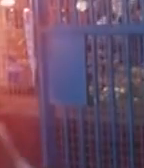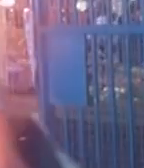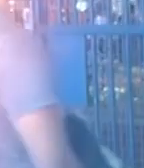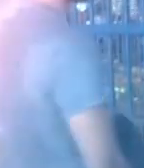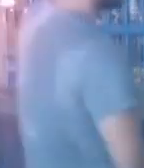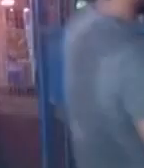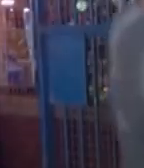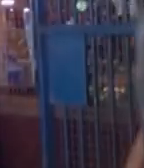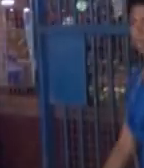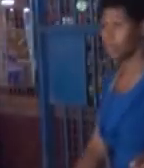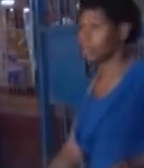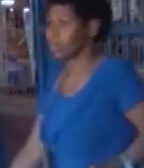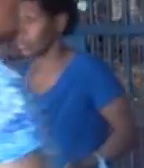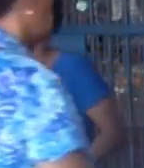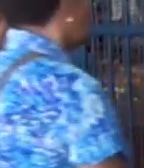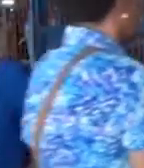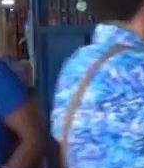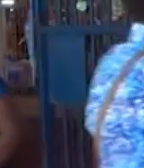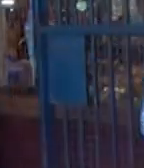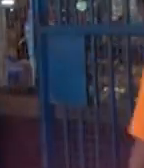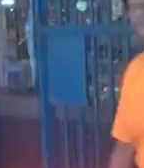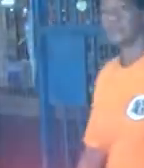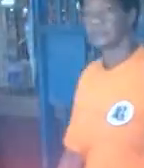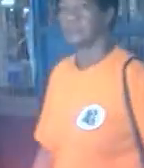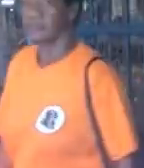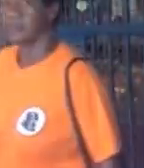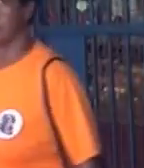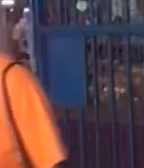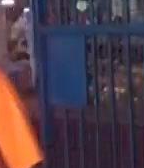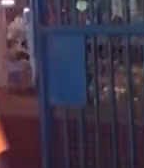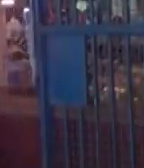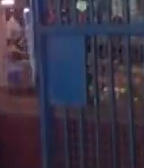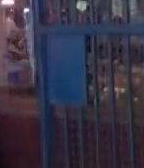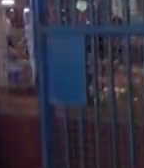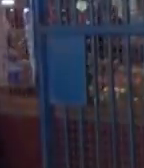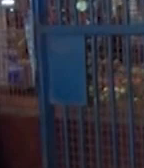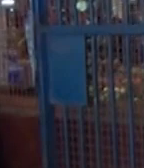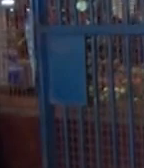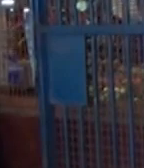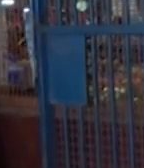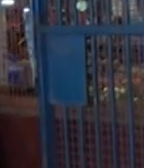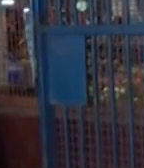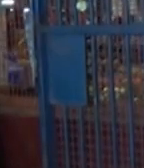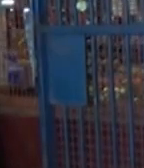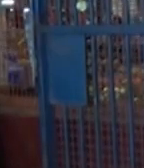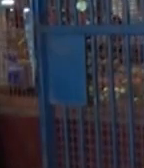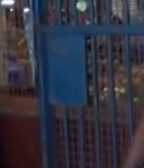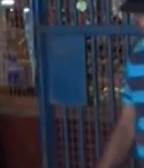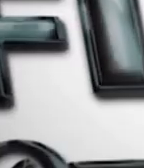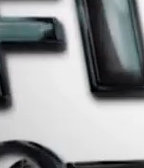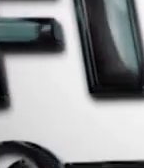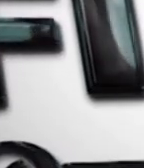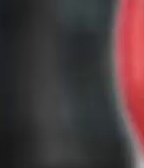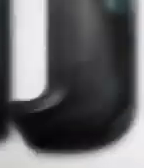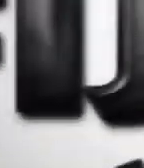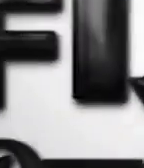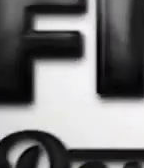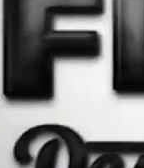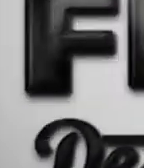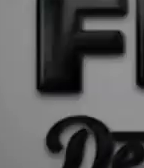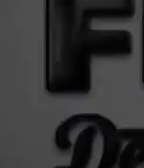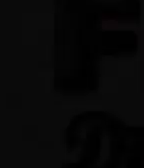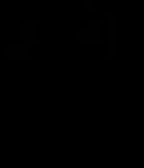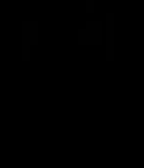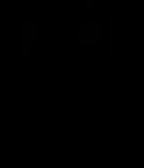कुमार स्वामी नायक है गोंगो लिबू लटोका रेडियो फीजी 2 में पुराना गाना लगे हमें बहुत अच्छा लगे रेडियो फीजी